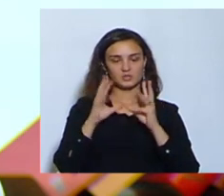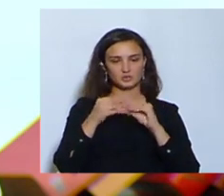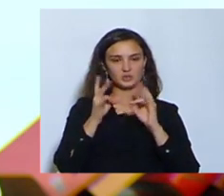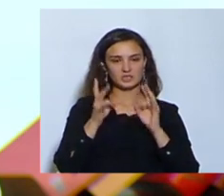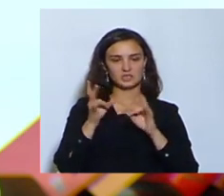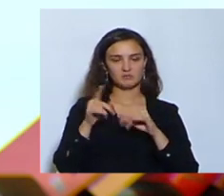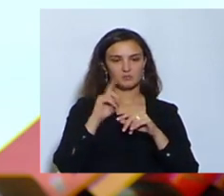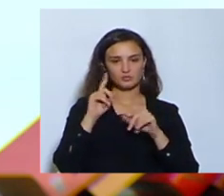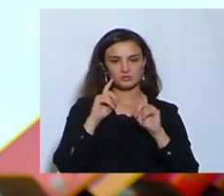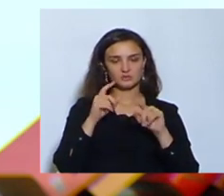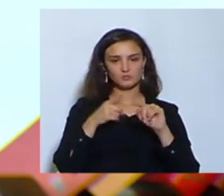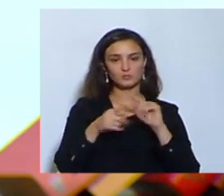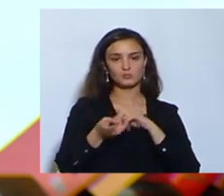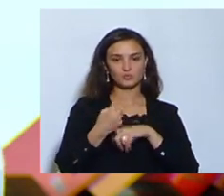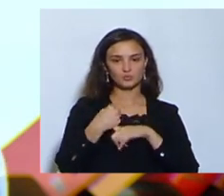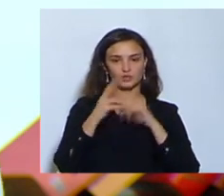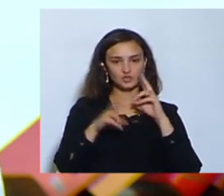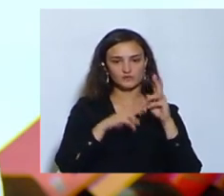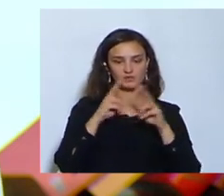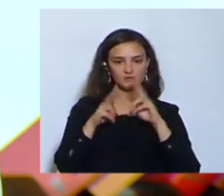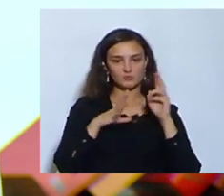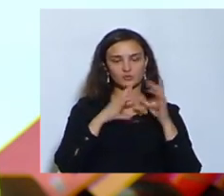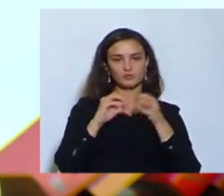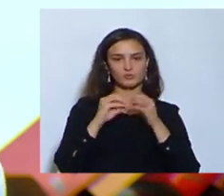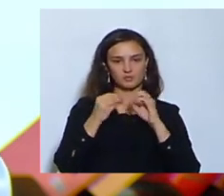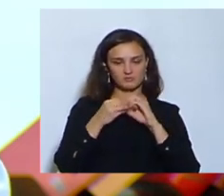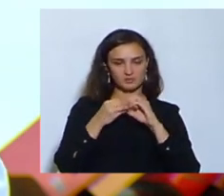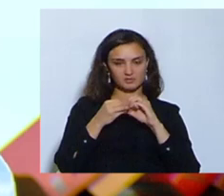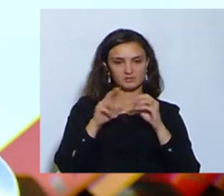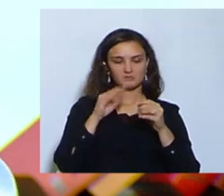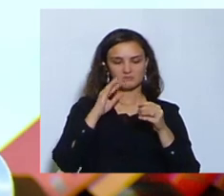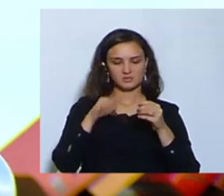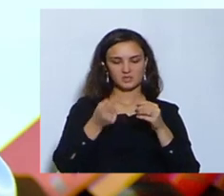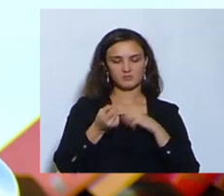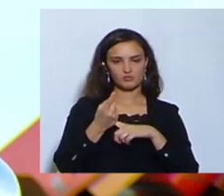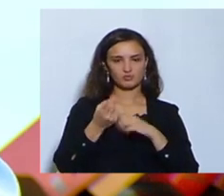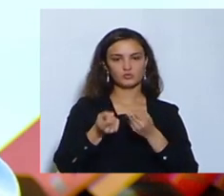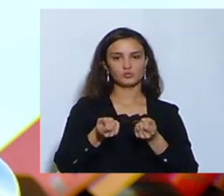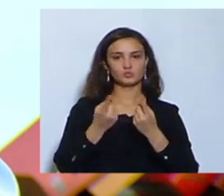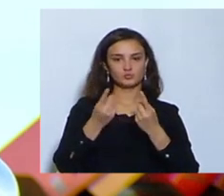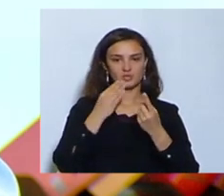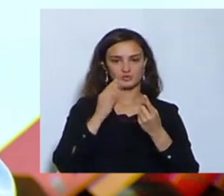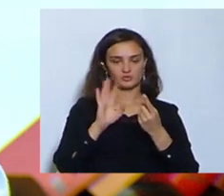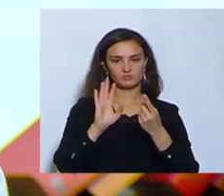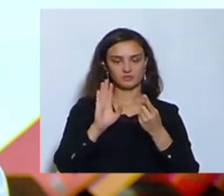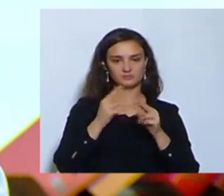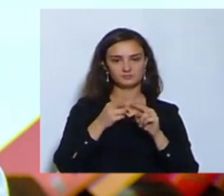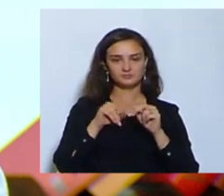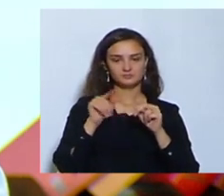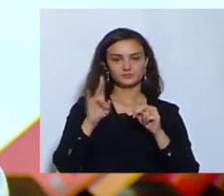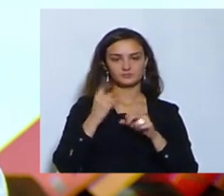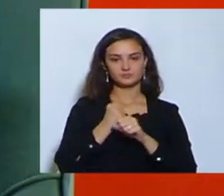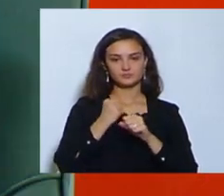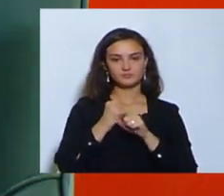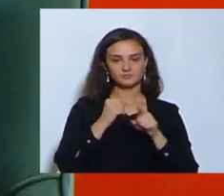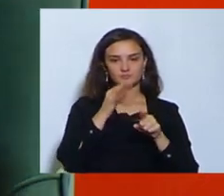ხოლმე მოზარდებში, იმიტომ რომ მოდიან ჩივილებით, რომ მქონდა პრობლემა და მე რა აღმოაჩენენ, თურმე არ ჭამს. და რა უნდა ქნა